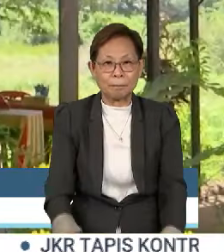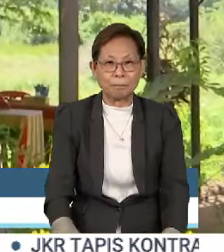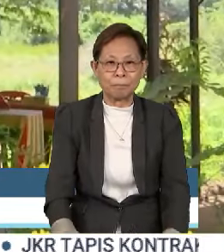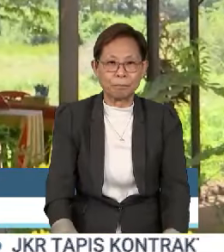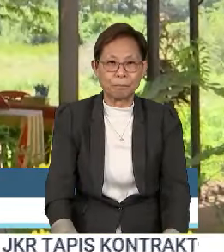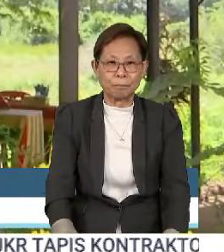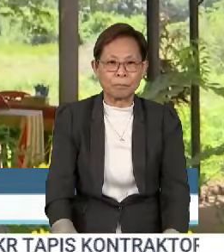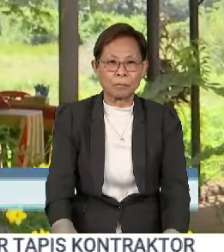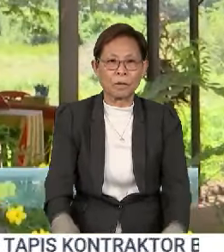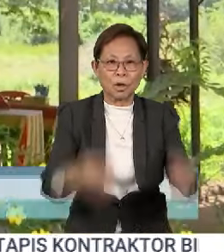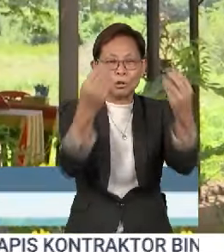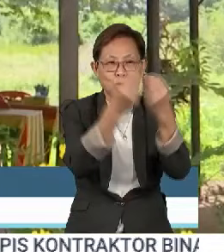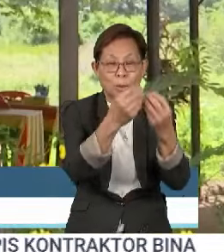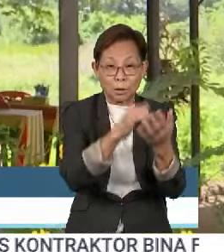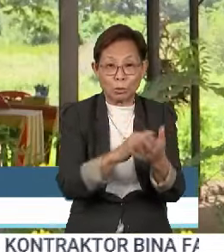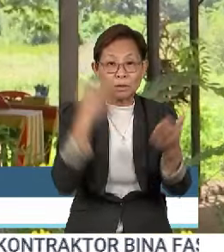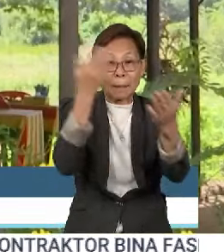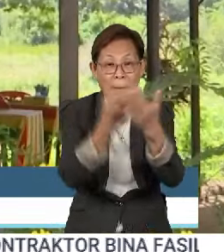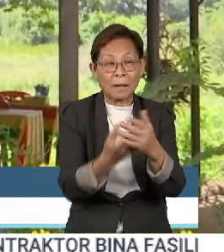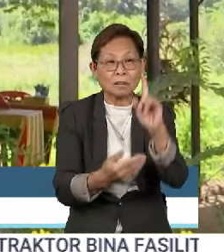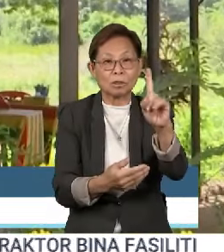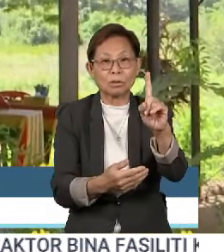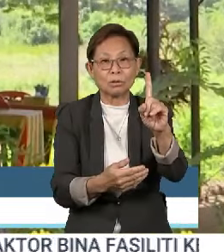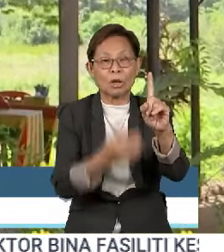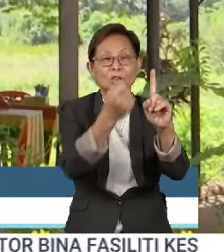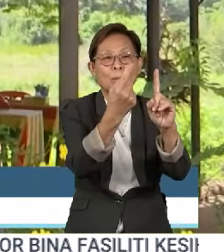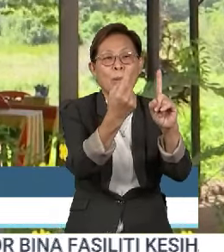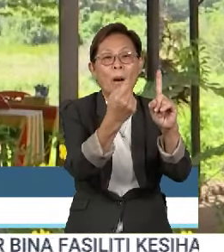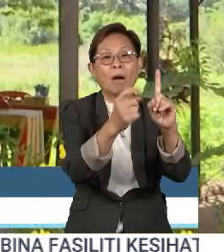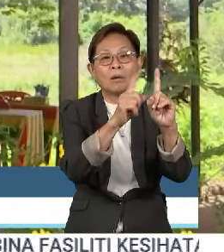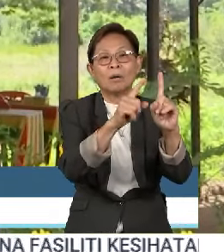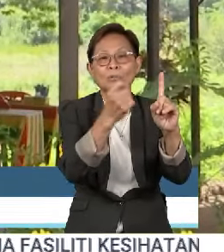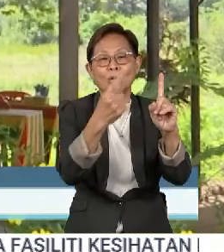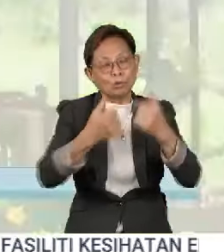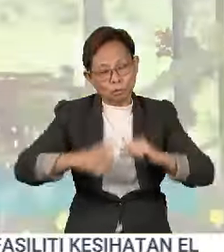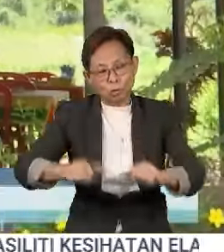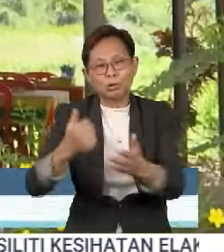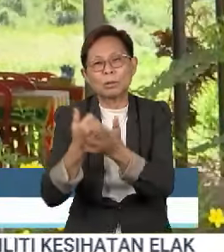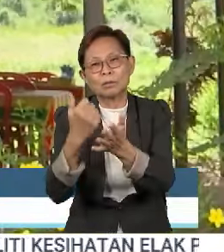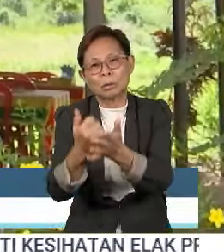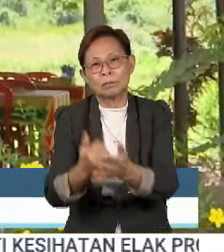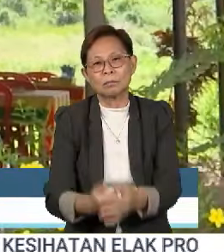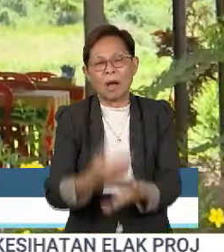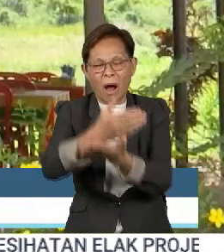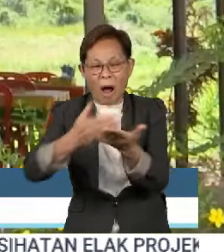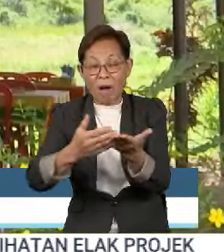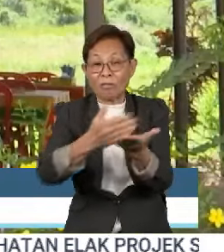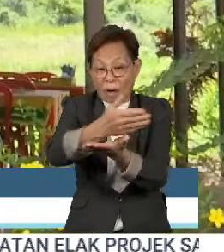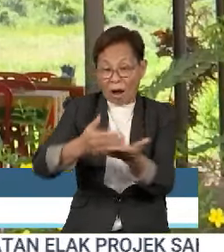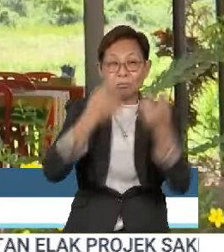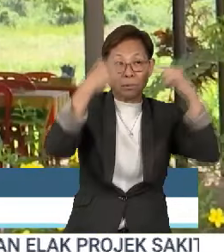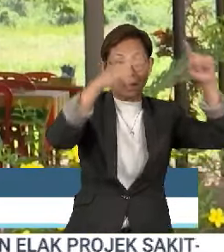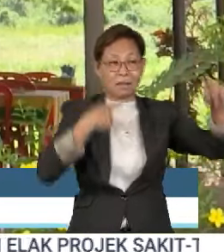Dan daripada jumlah itu, setakat ini ada 111 lagi yang masih lagi teruskan bantuan. Tapi sebahagian yang berjaya ini yang kita